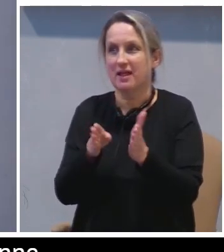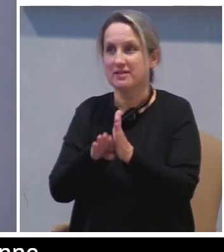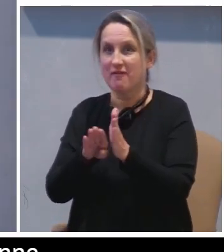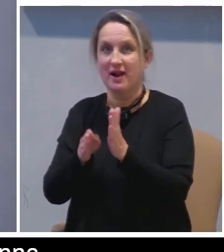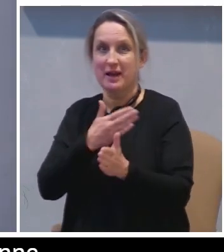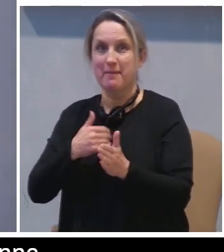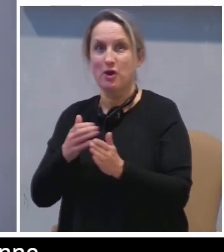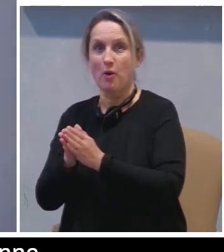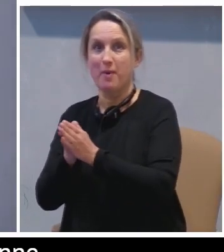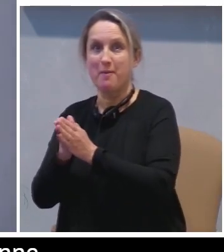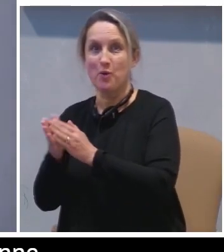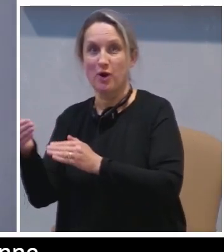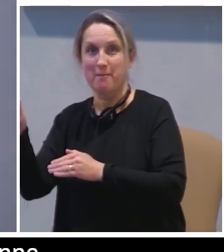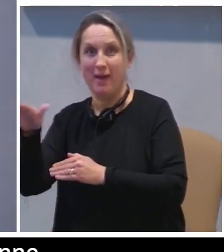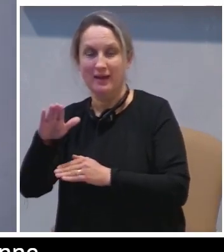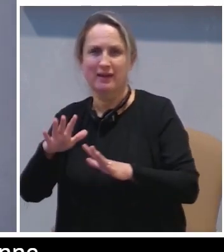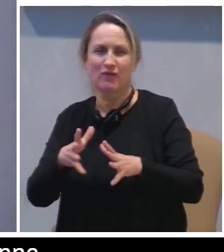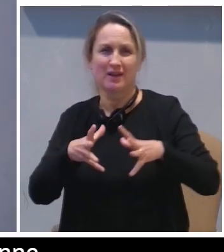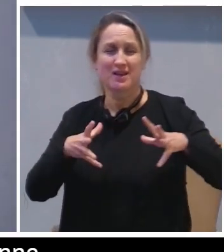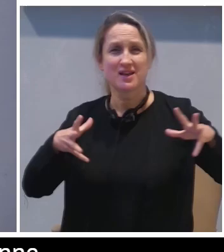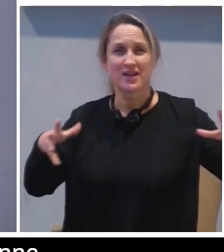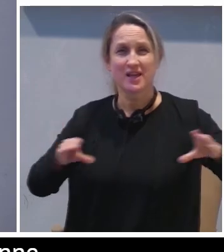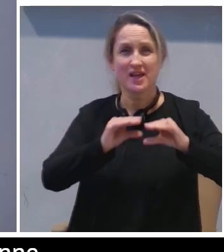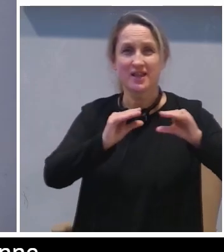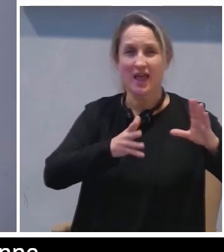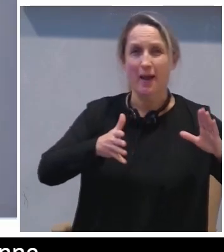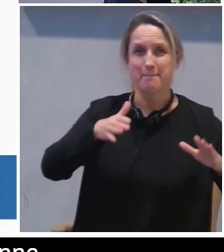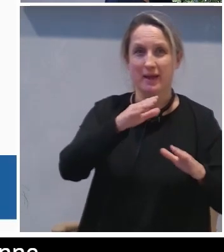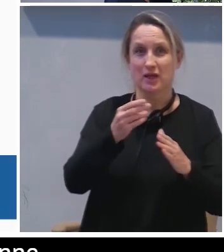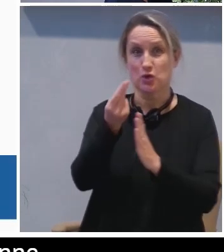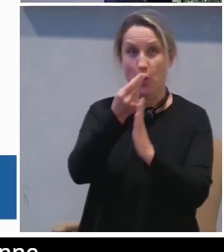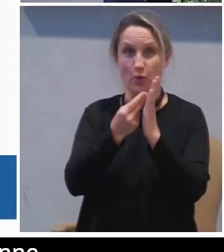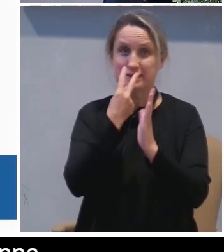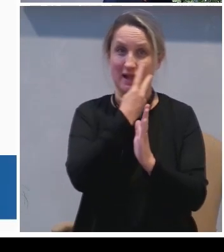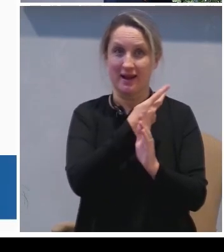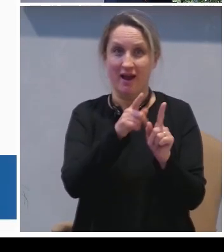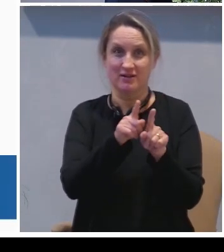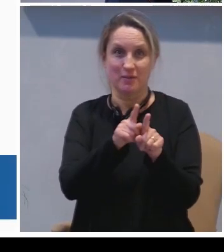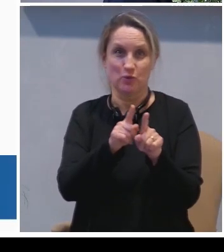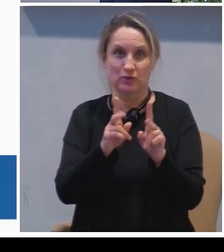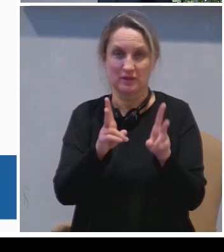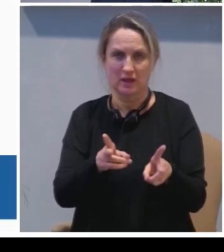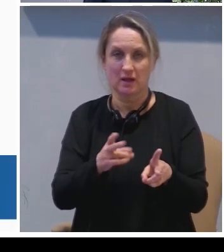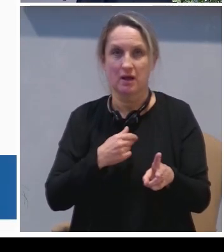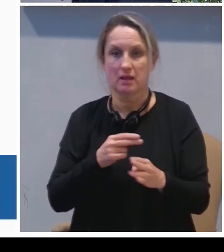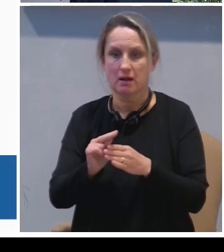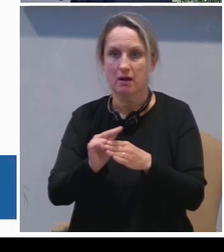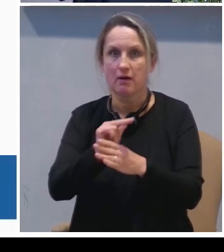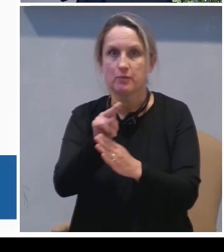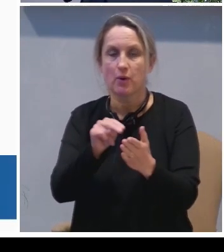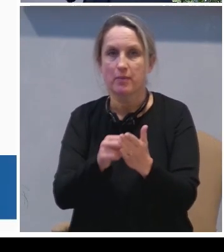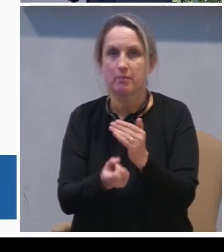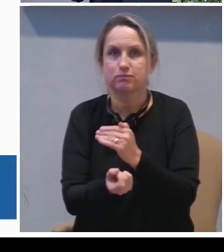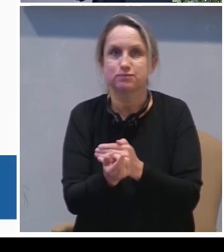me a vast võrdleme neid iceberg suurusi. as Ja siin compared joonisel to on ka see our düstrofiin näha. tiny Ja as see düstrofiin compared on to a